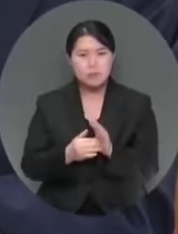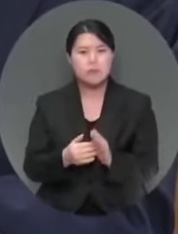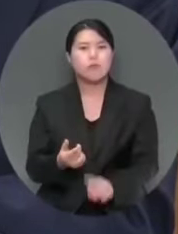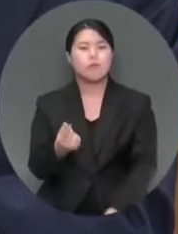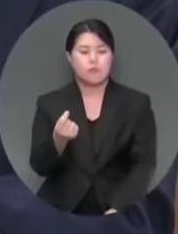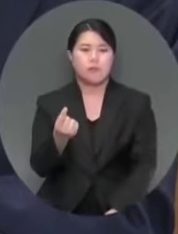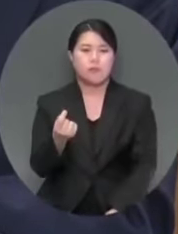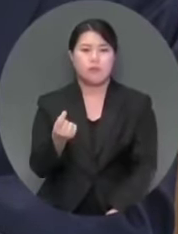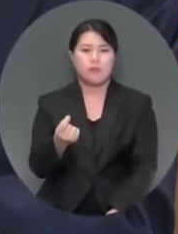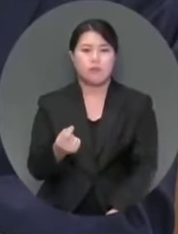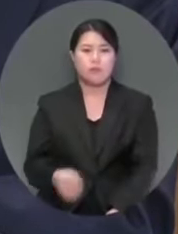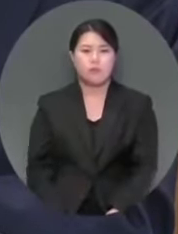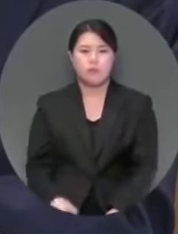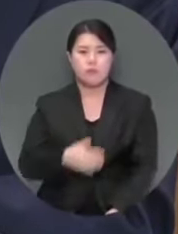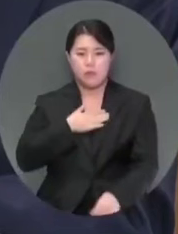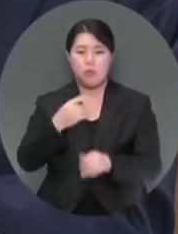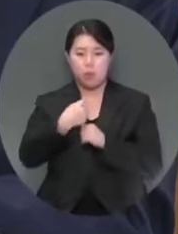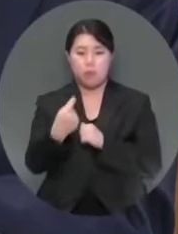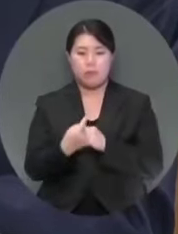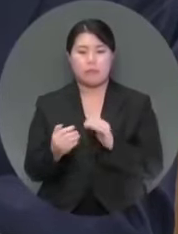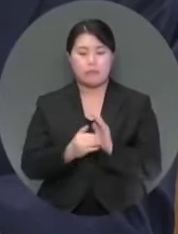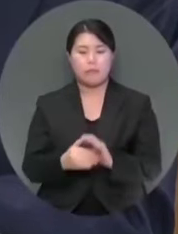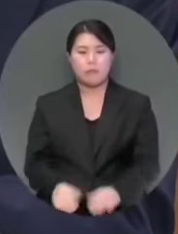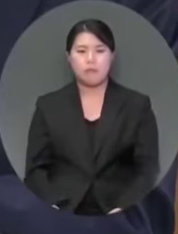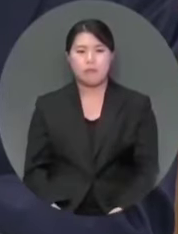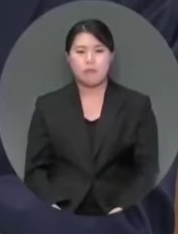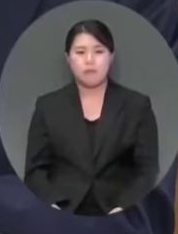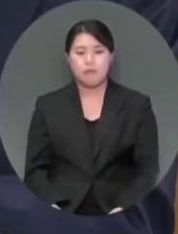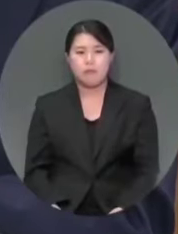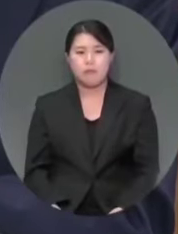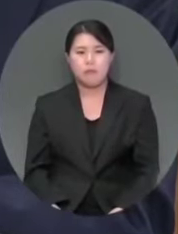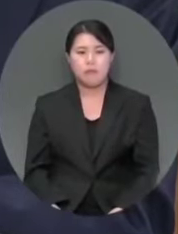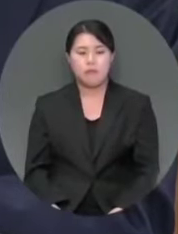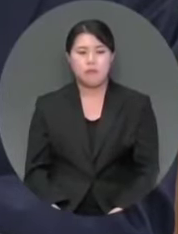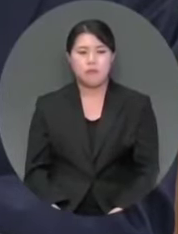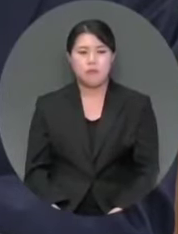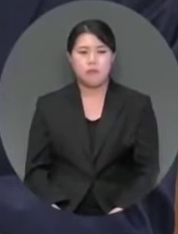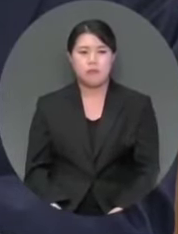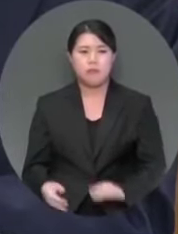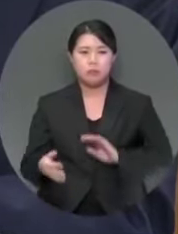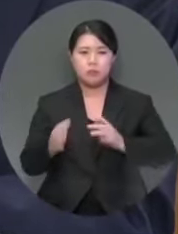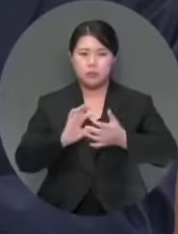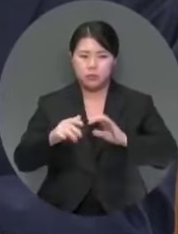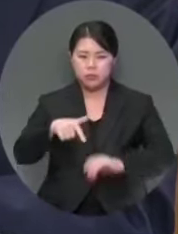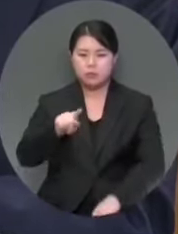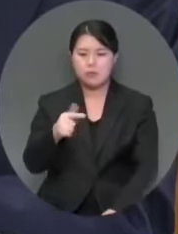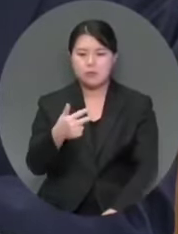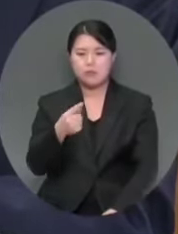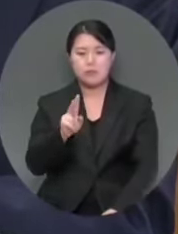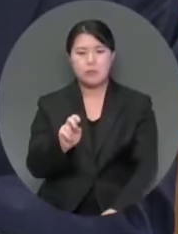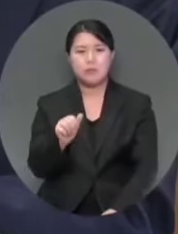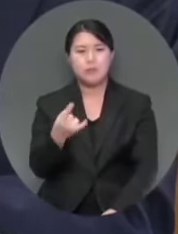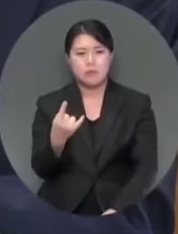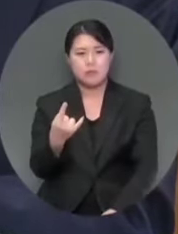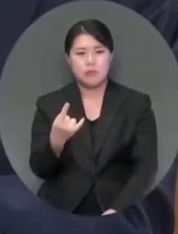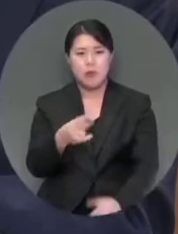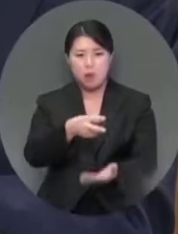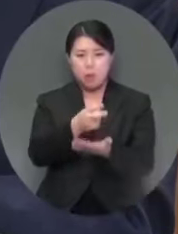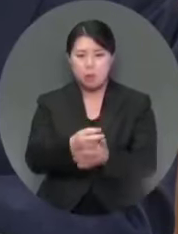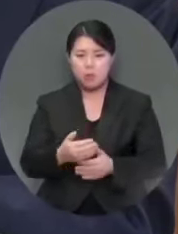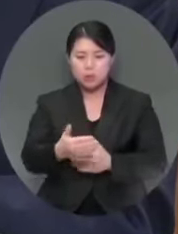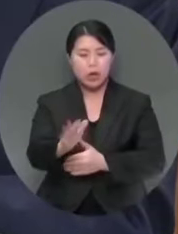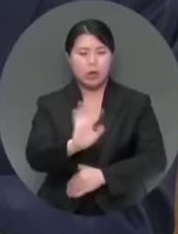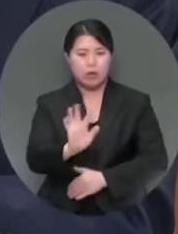지금 저는 보고 받았습니다. 그러면 그러니까 간담회라는 소위 법에 정해지 않은 절차를